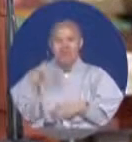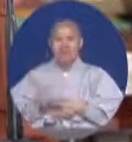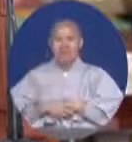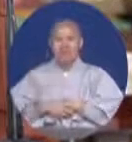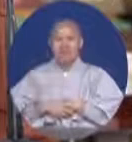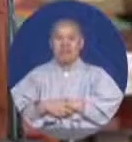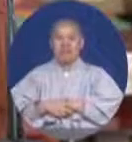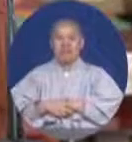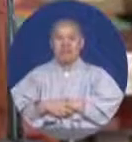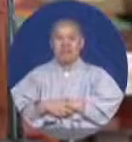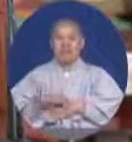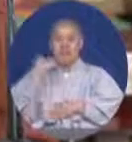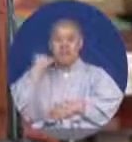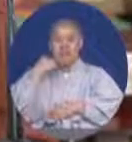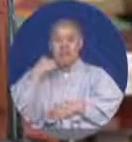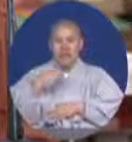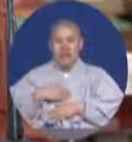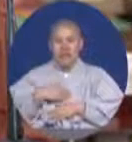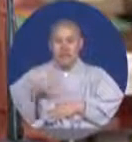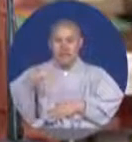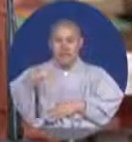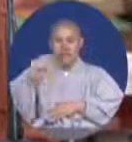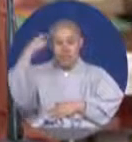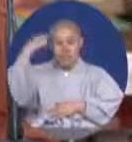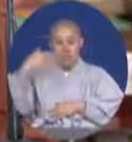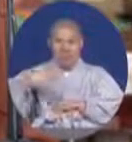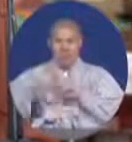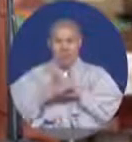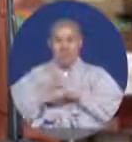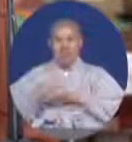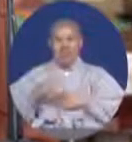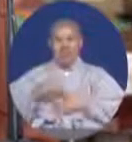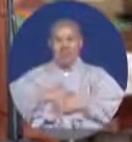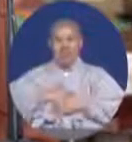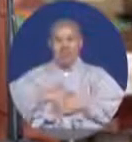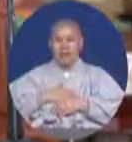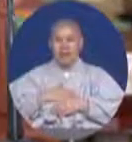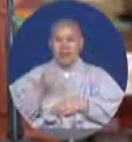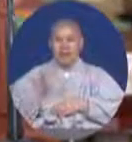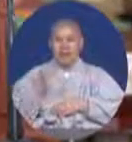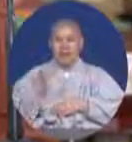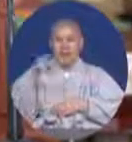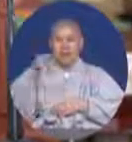뭐요? 그 누가 날 보고 그랬다면 아무 말 안 하고 나는 허수아비.